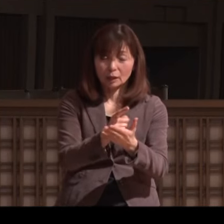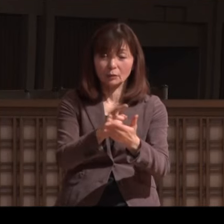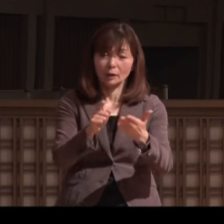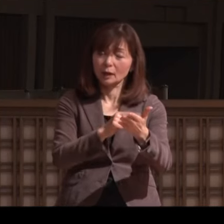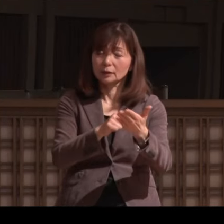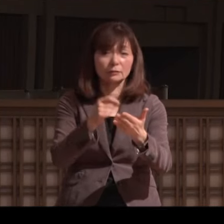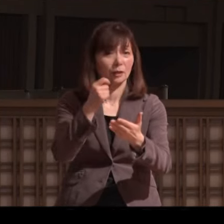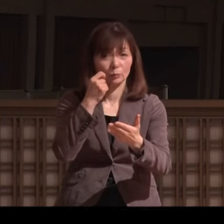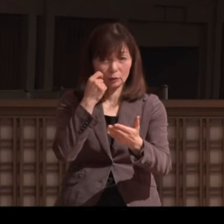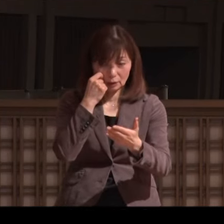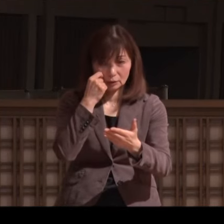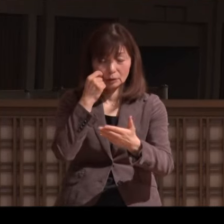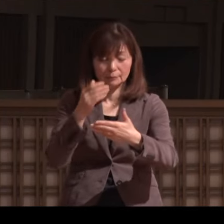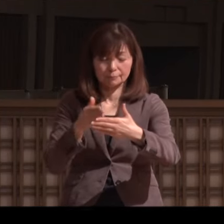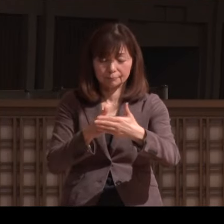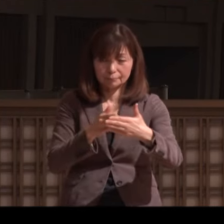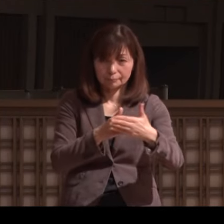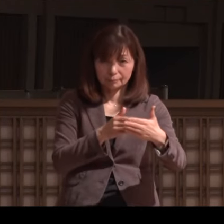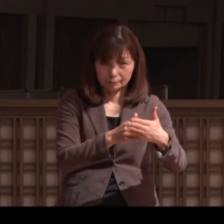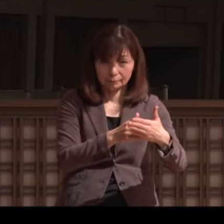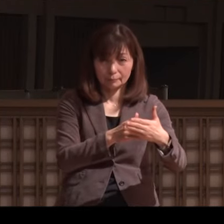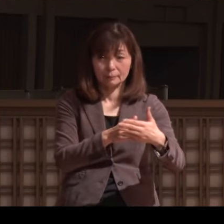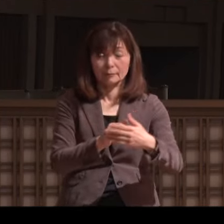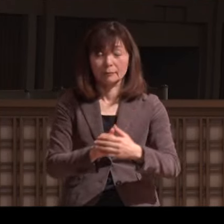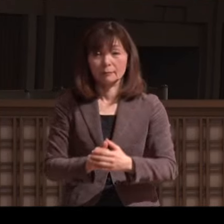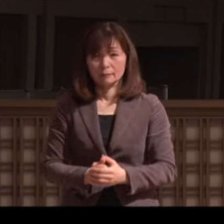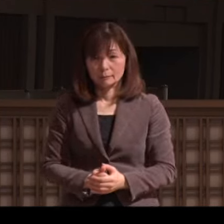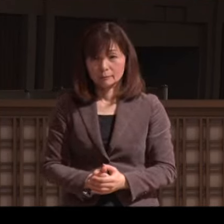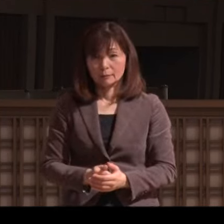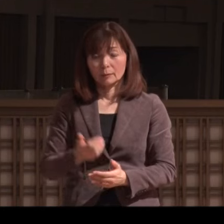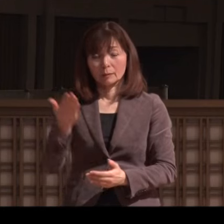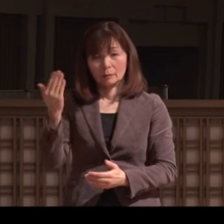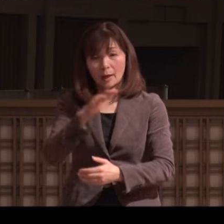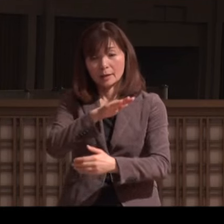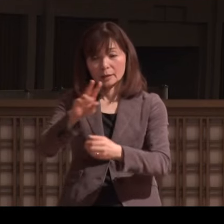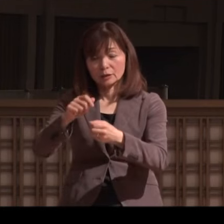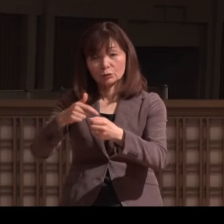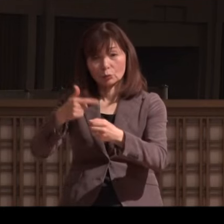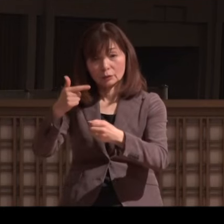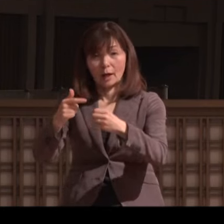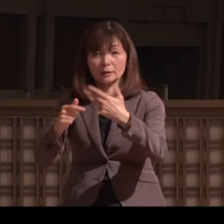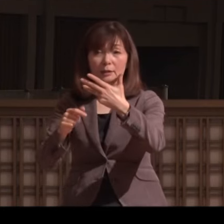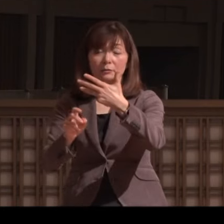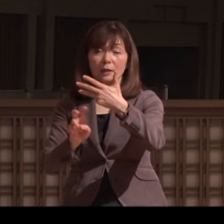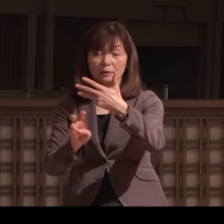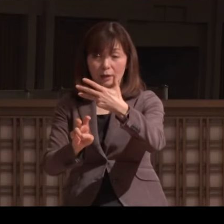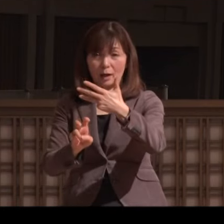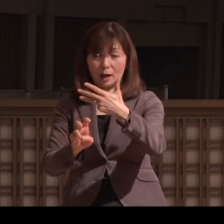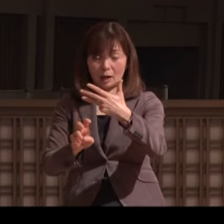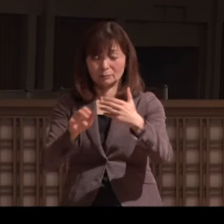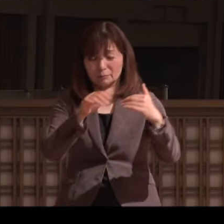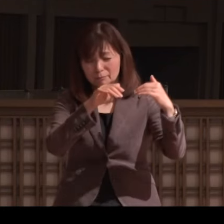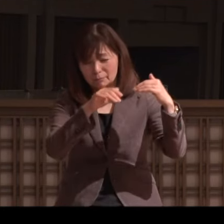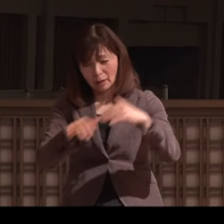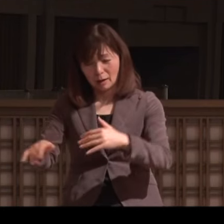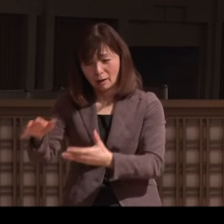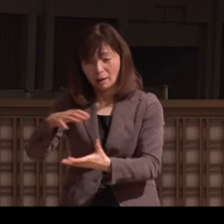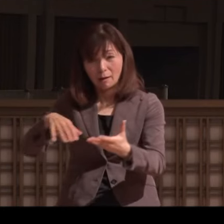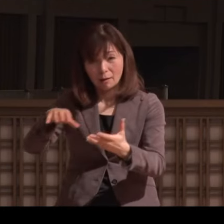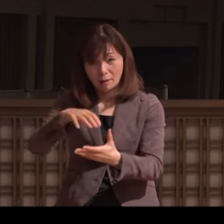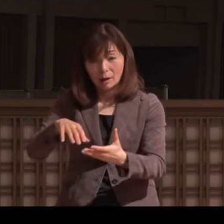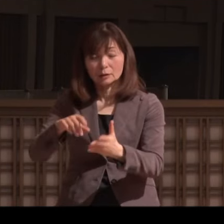あり大変苦慮しておりましたまた平成26年8月20日の災害で大きな災害を出した